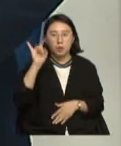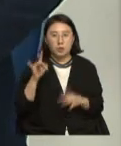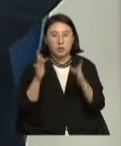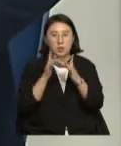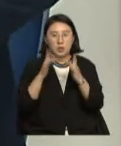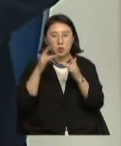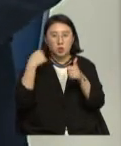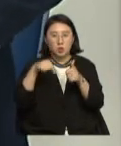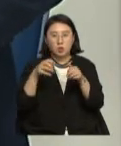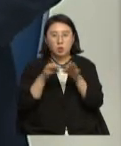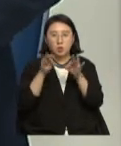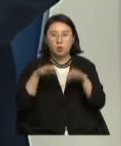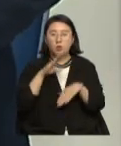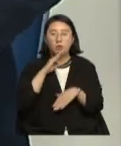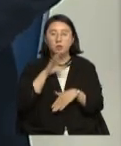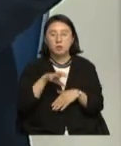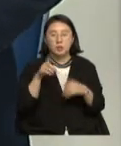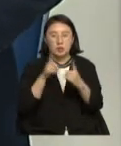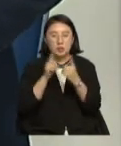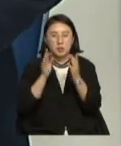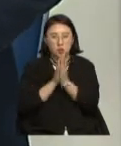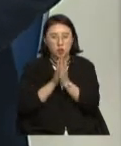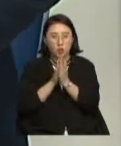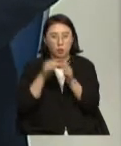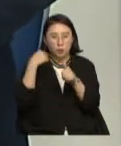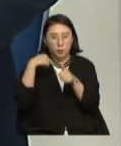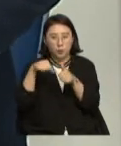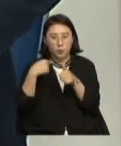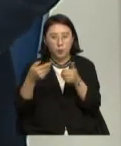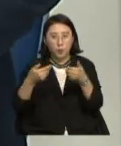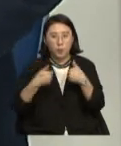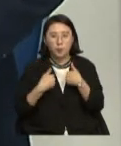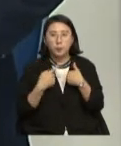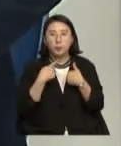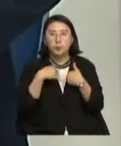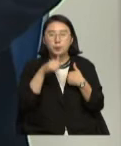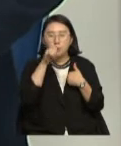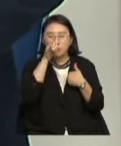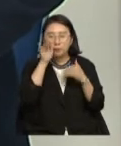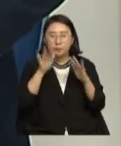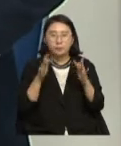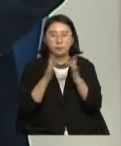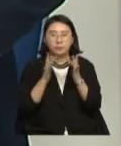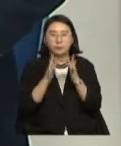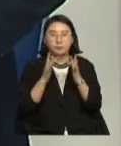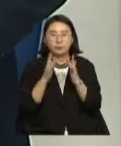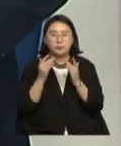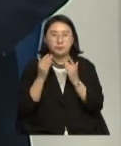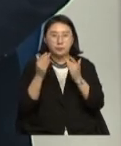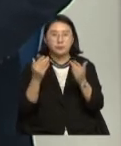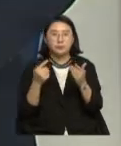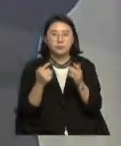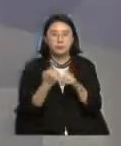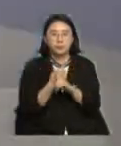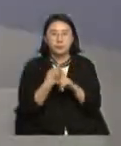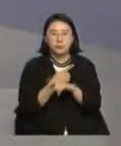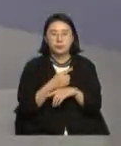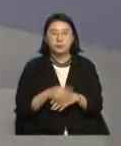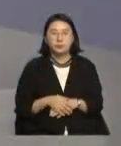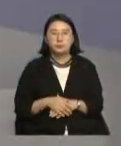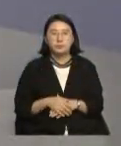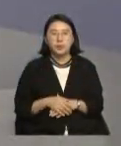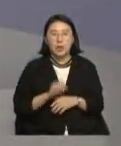입니다 그동안 현장에서 집체교육 방식으로 진행됐던 민방위 교육이 온라인으로 진행 된다는 소식입니다